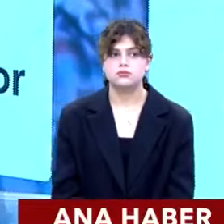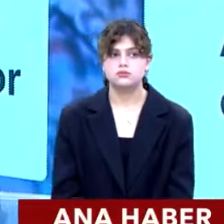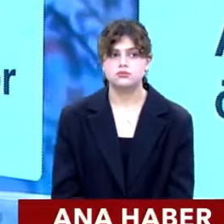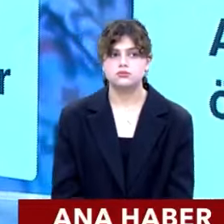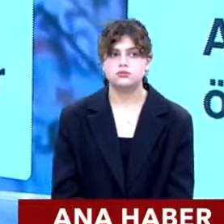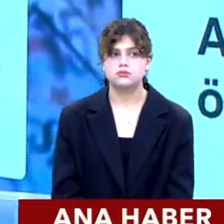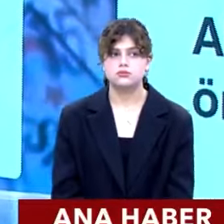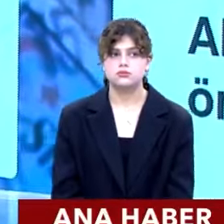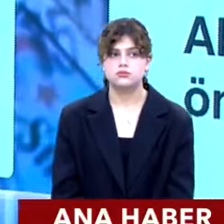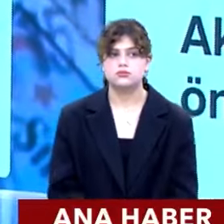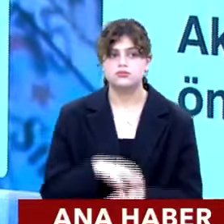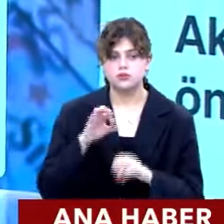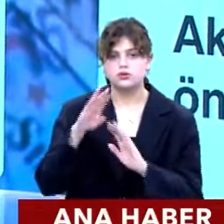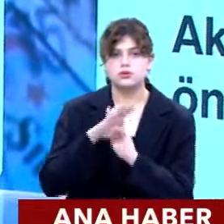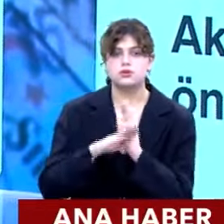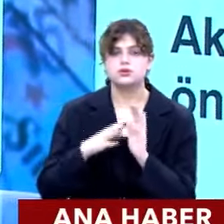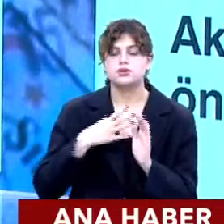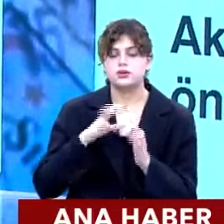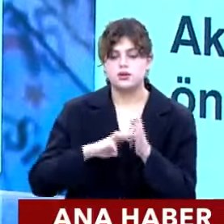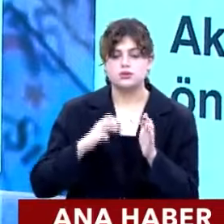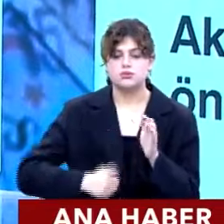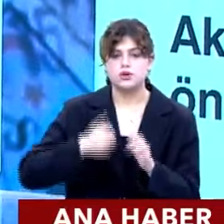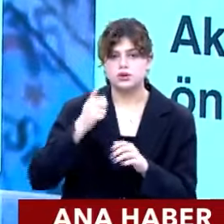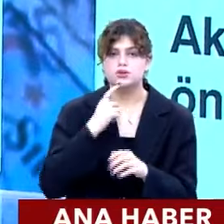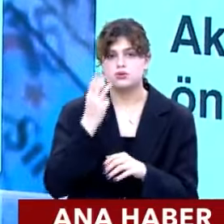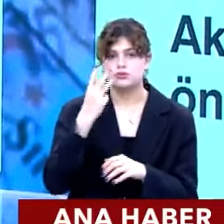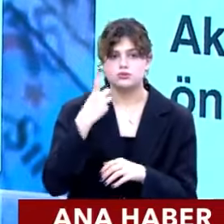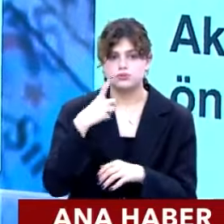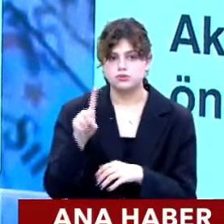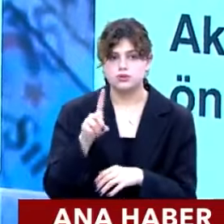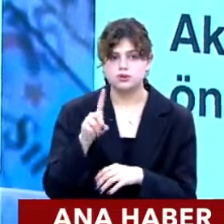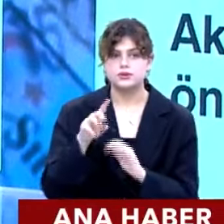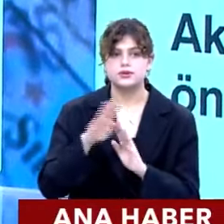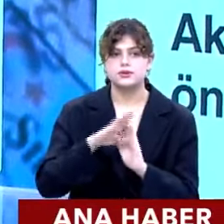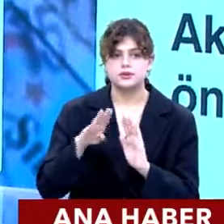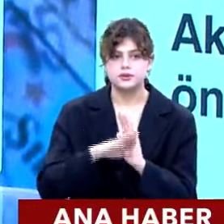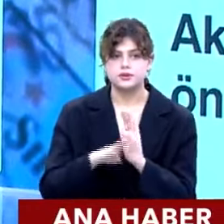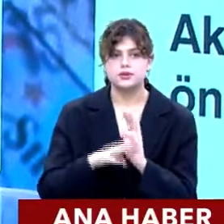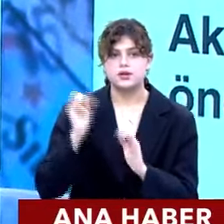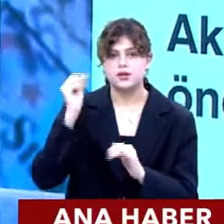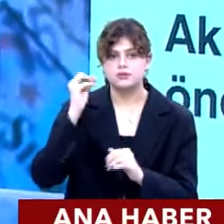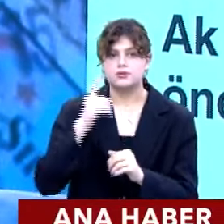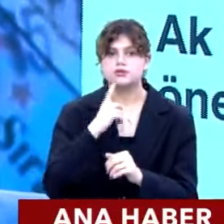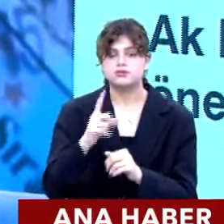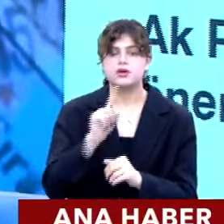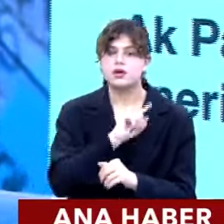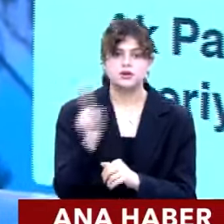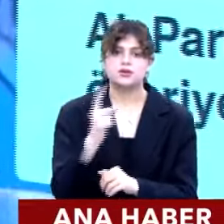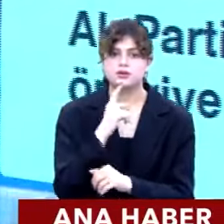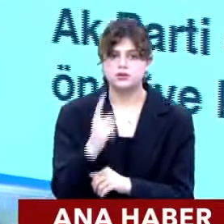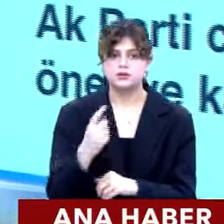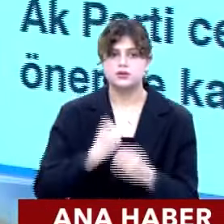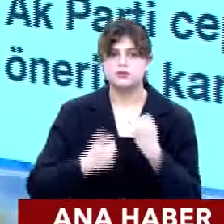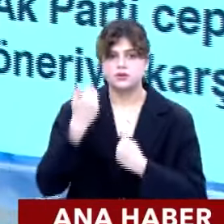var. Fakat bu öneriye, Gelir Dersi Başkanlığı'nın 3000 lira önerisine AK Parti'den bir itiraz